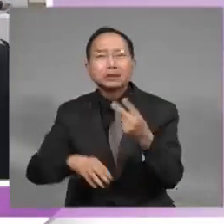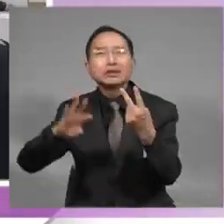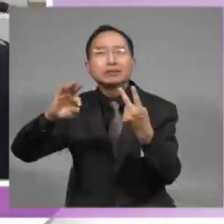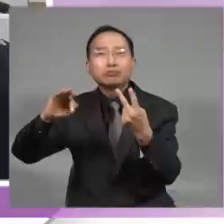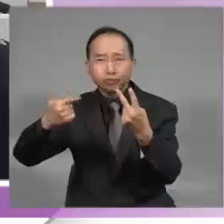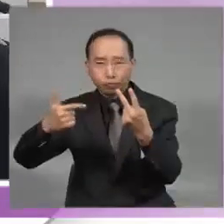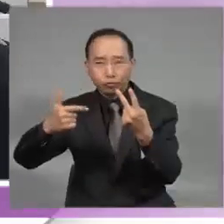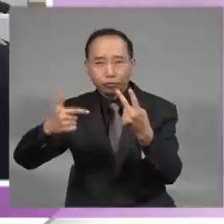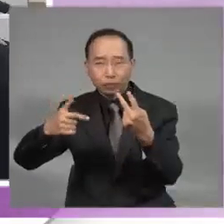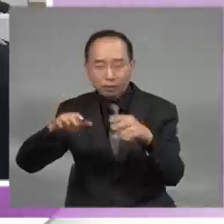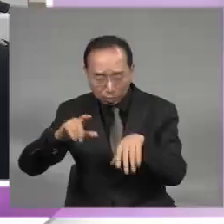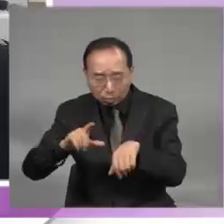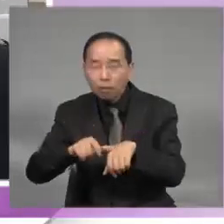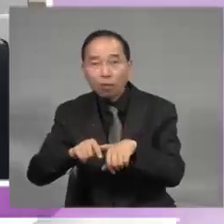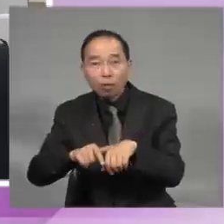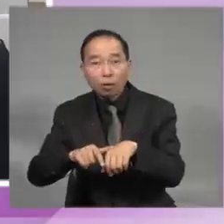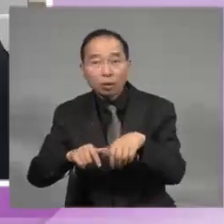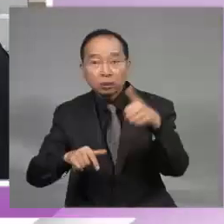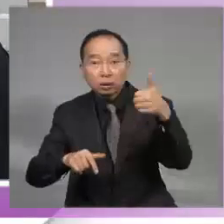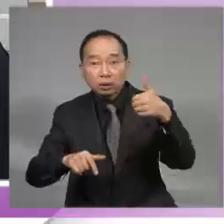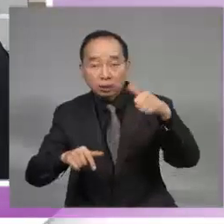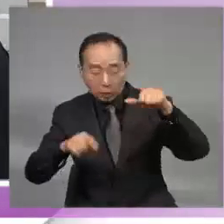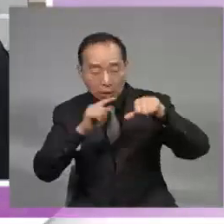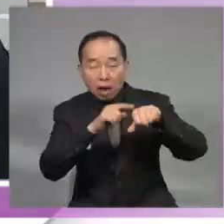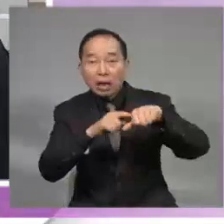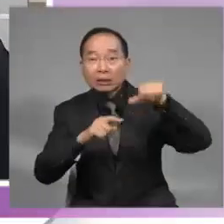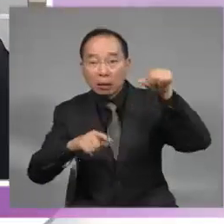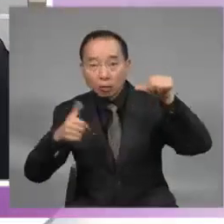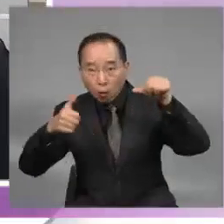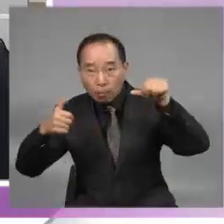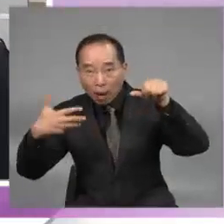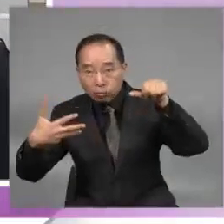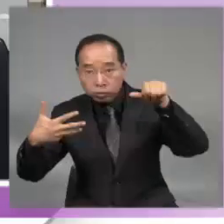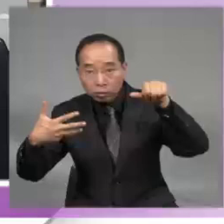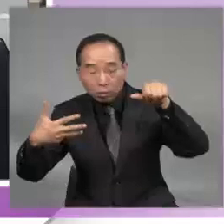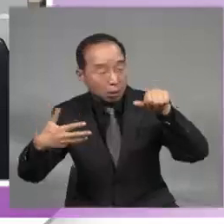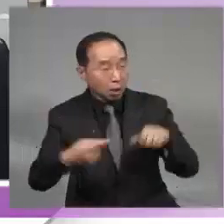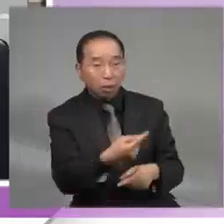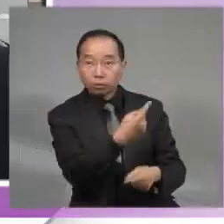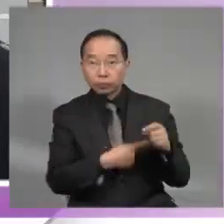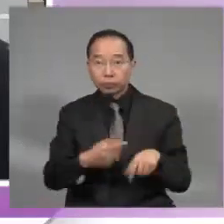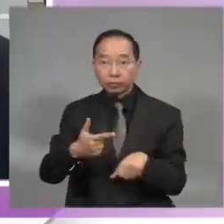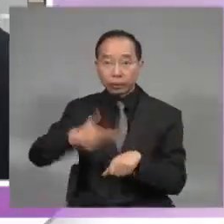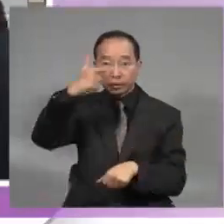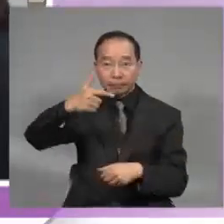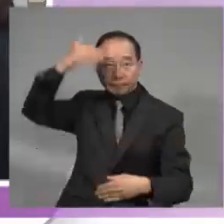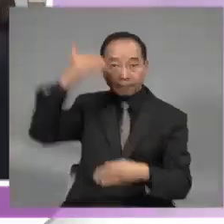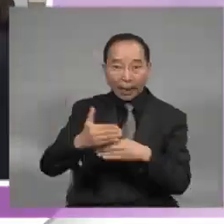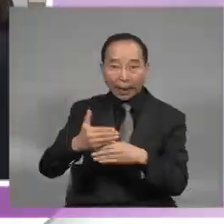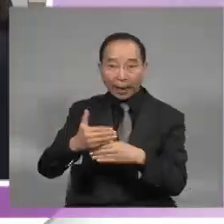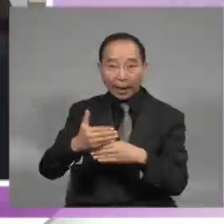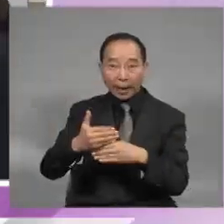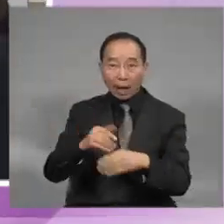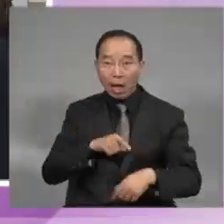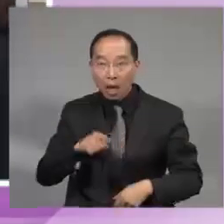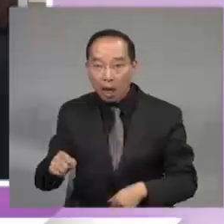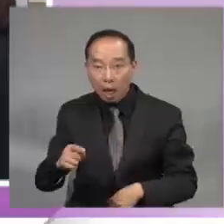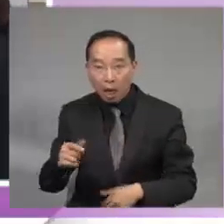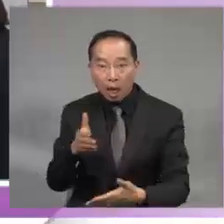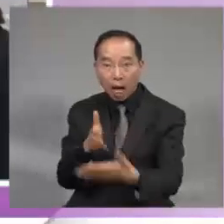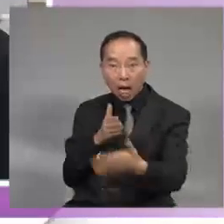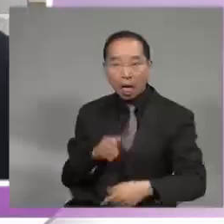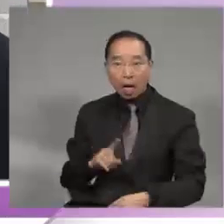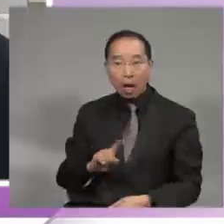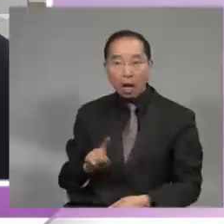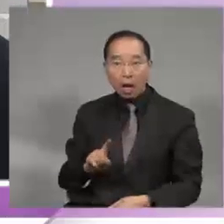58분이 넘어서 줄 서고 계신 분들 혹시 6시 땡 치면 투표 못하는 건가요? 네, 제 생각에 아마 지금쯤이면 지금